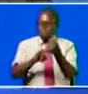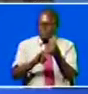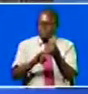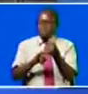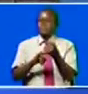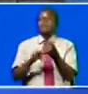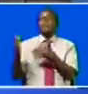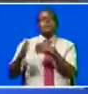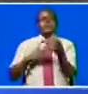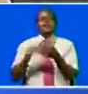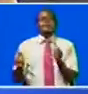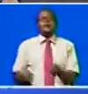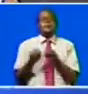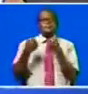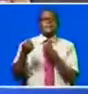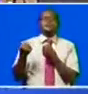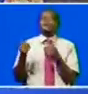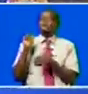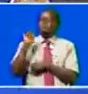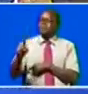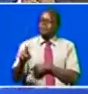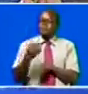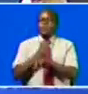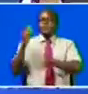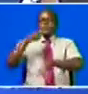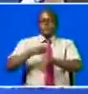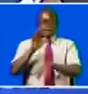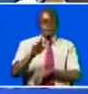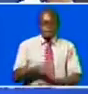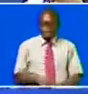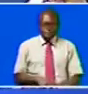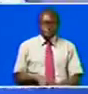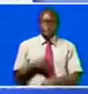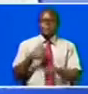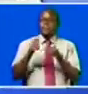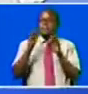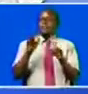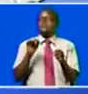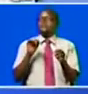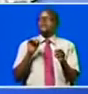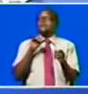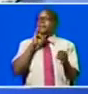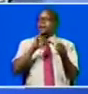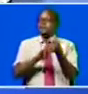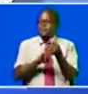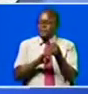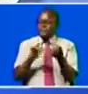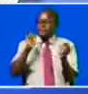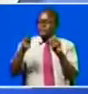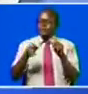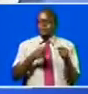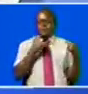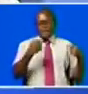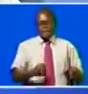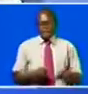hata mwanamke mgeni apige simu, hata atume message, unapoteza wakati. Lakini mume wako kama roho imeshasonga kando, ndio unaanza kuwa na hizi wasiwasi za